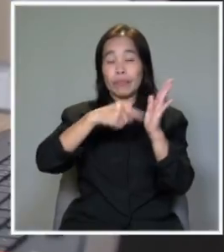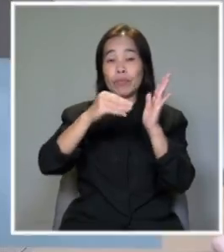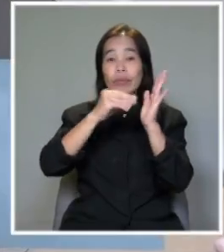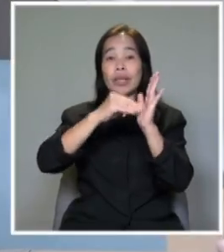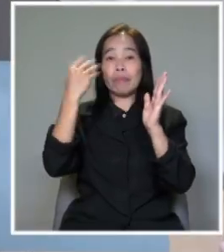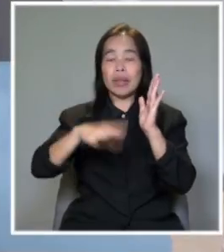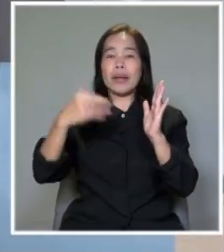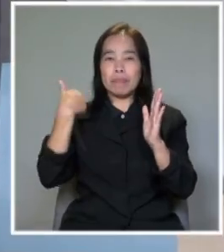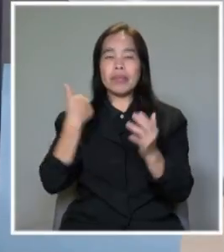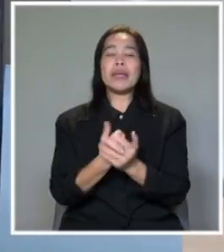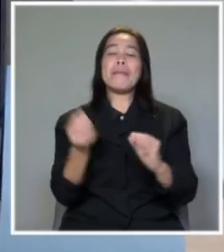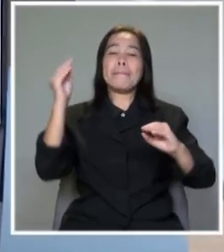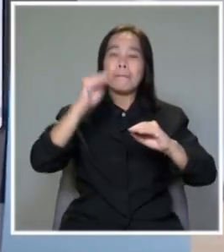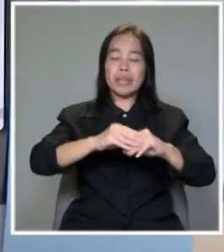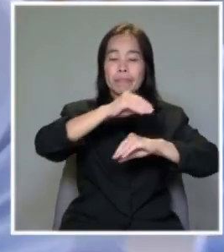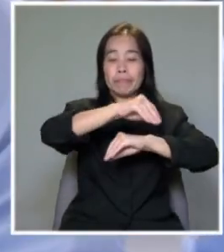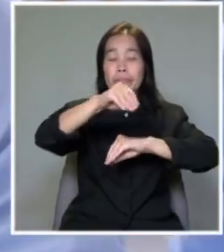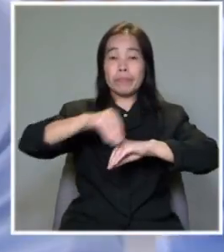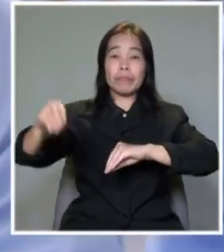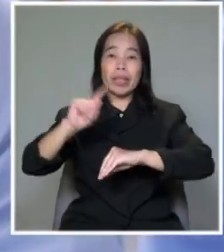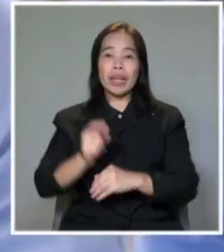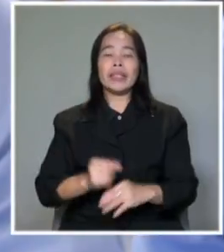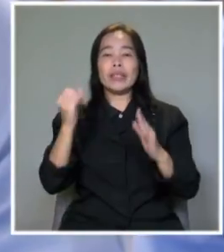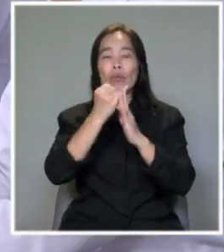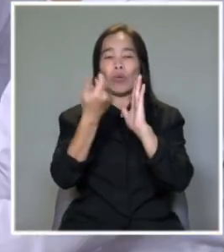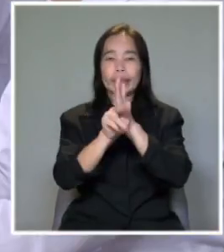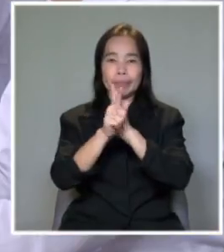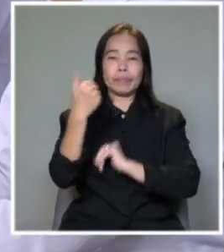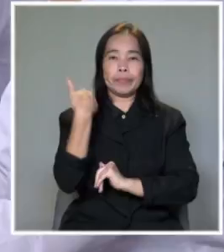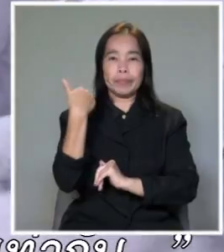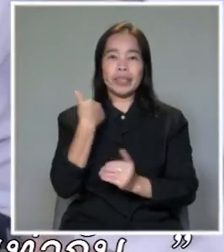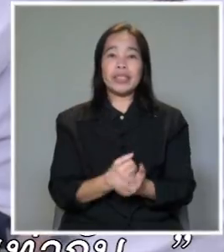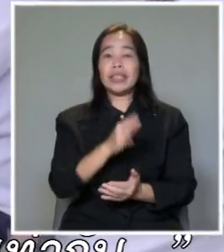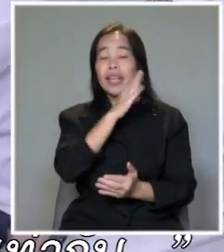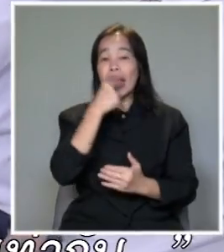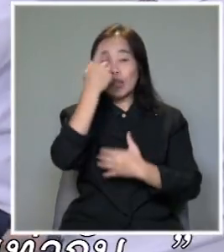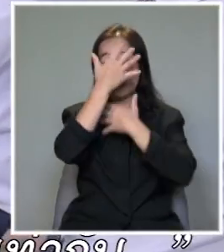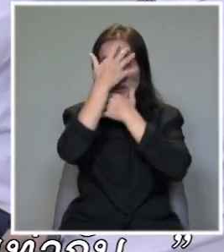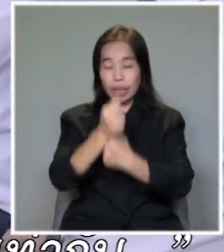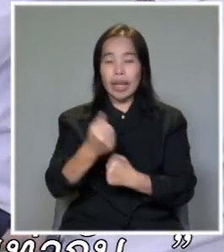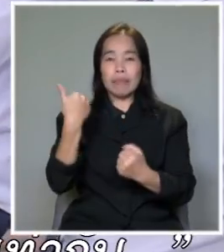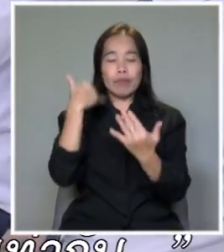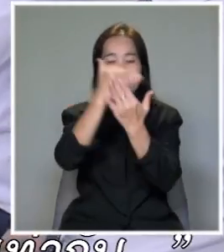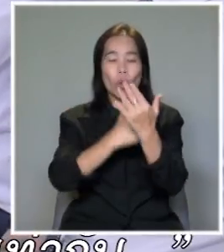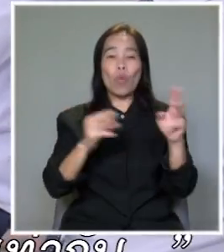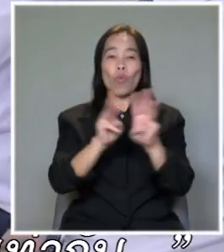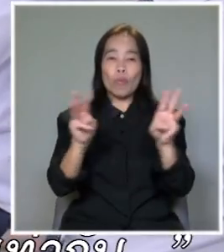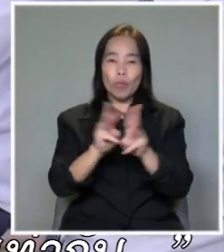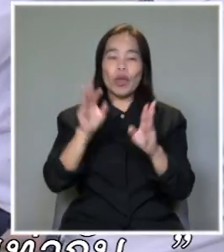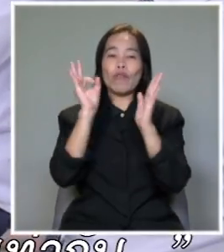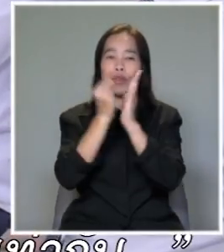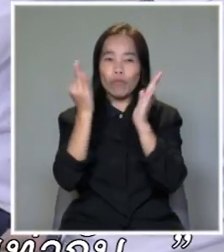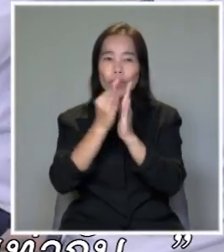ยังมีการขยายพื้นที่จัดกิจกรรมไปที่จังหวัดขอนแก่นอีกด้วยสนใจติดตามรายละเอียดได้ที่เว็บไซต์และก็เฟซบุ๊ก